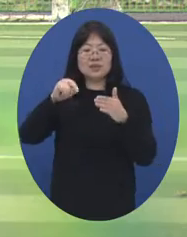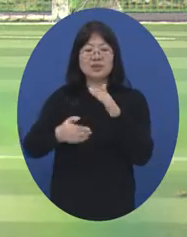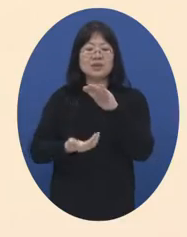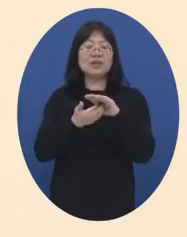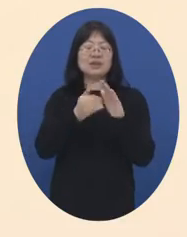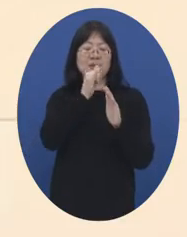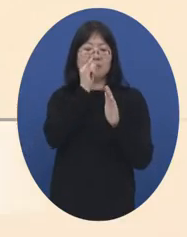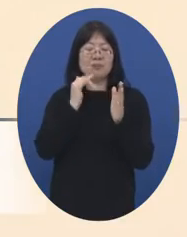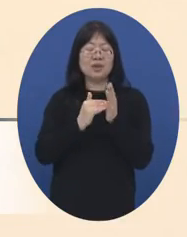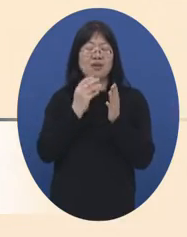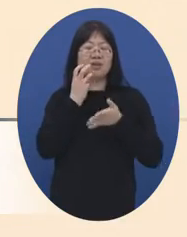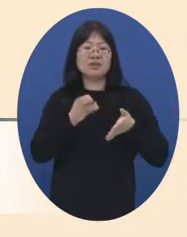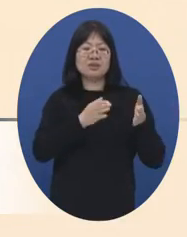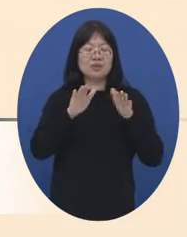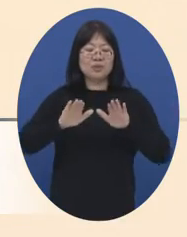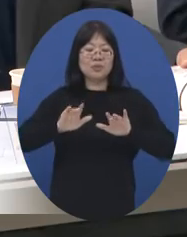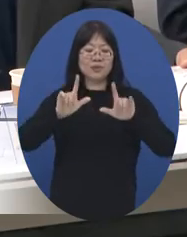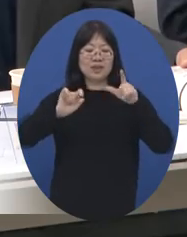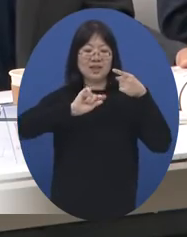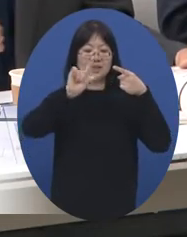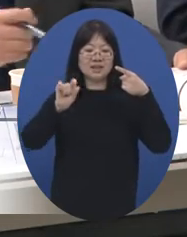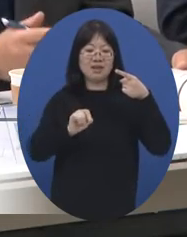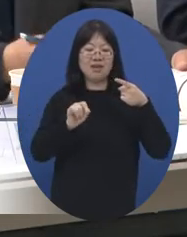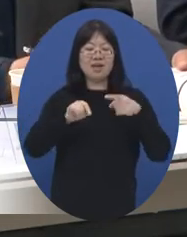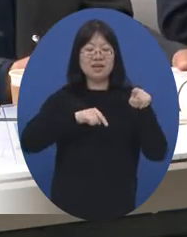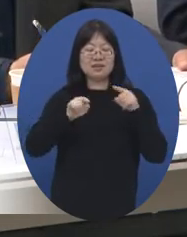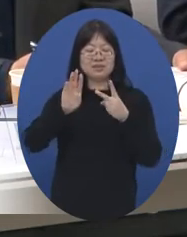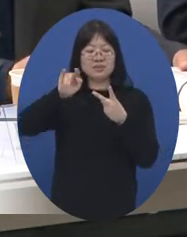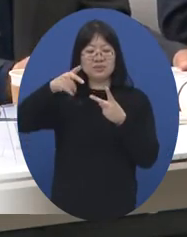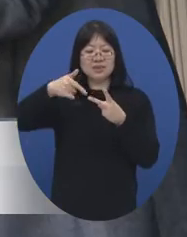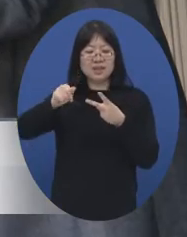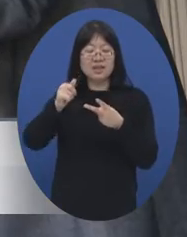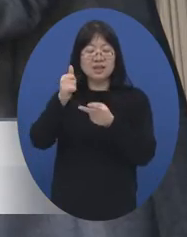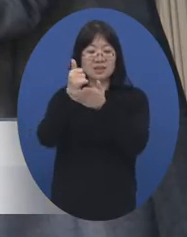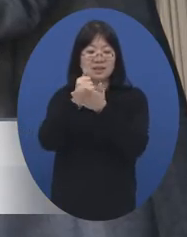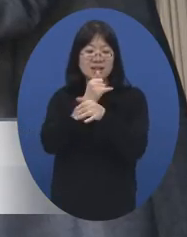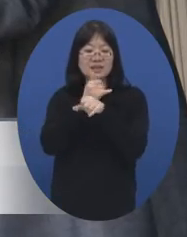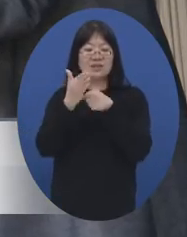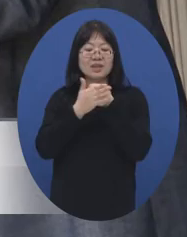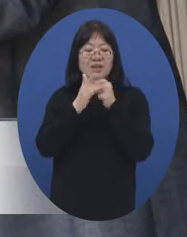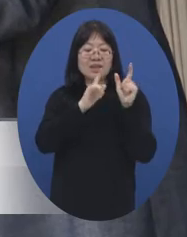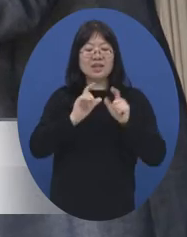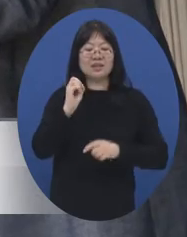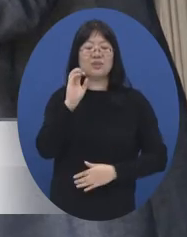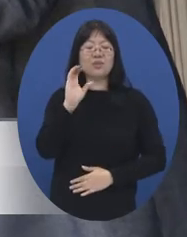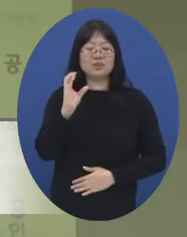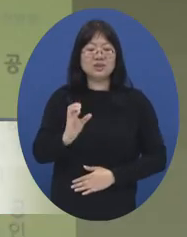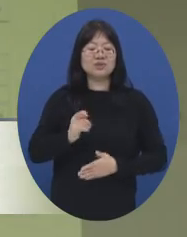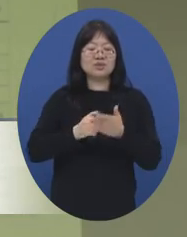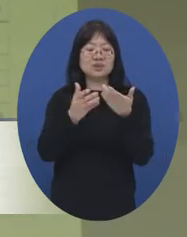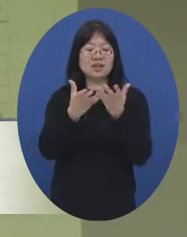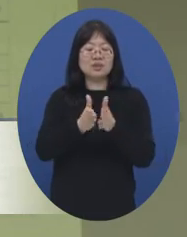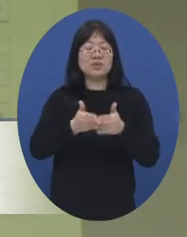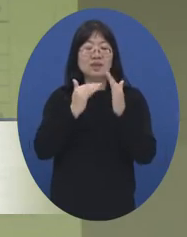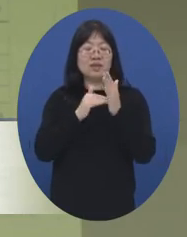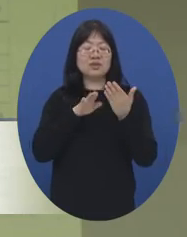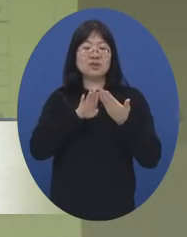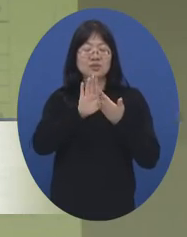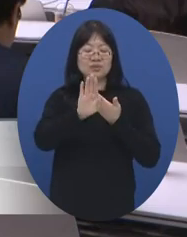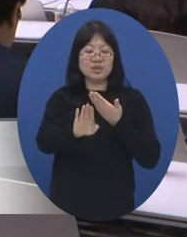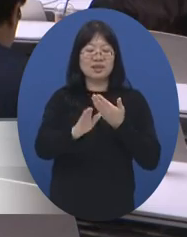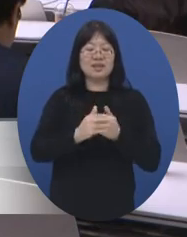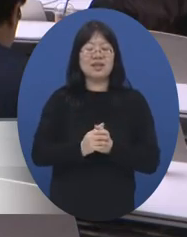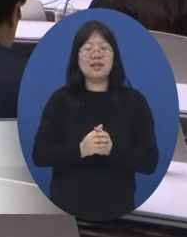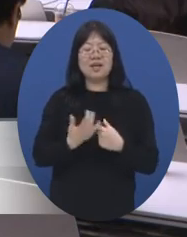규모 경기도는 올해 1월 행정 2부 지사를 단장으로 생활의 소씨 추진단 을 구성하고 국무조정실 시